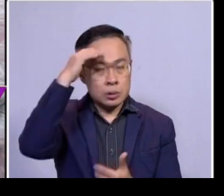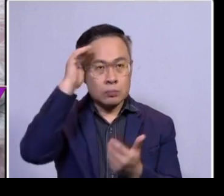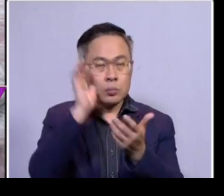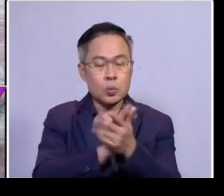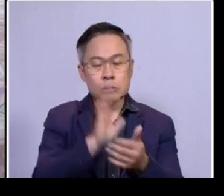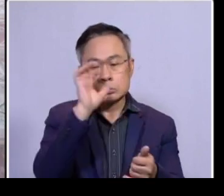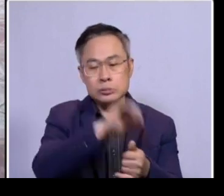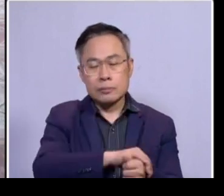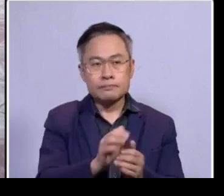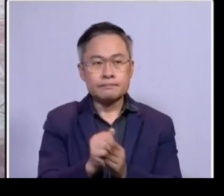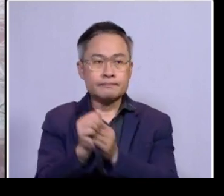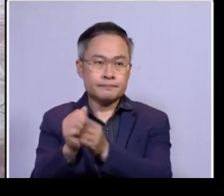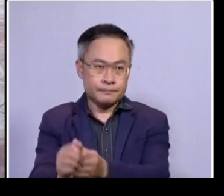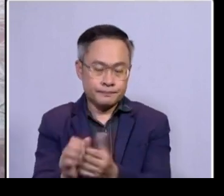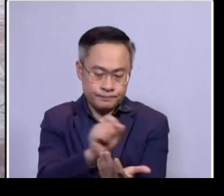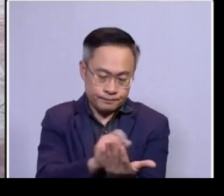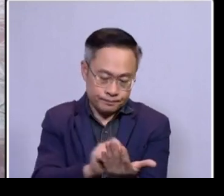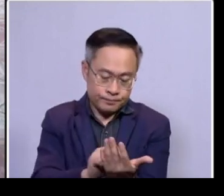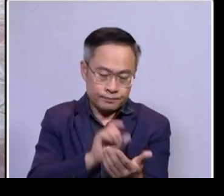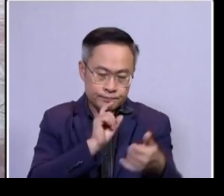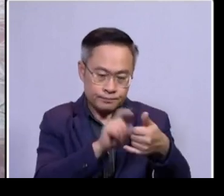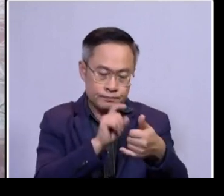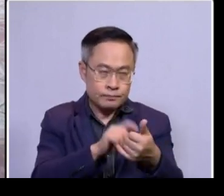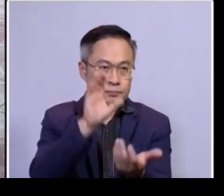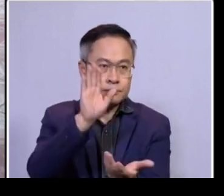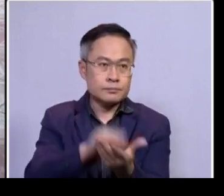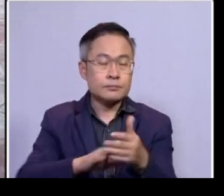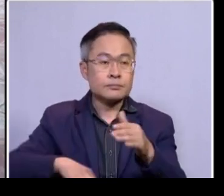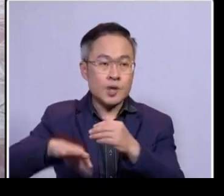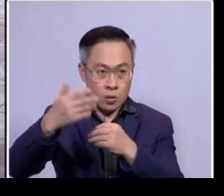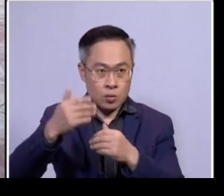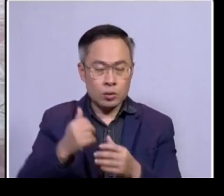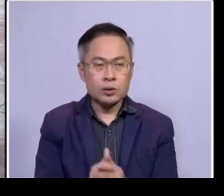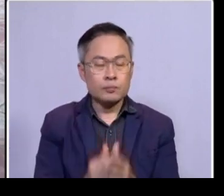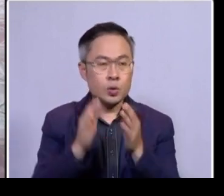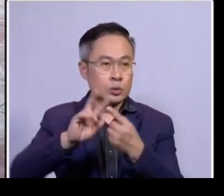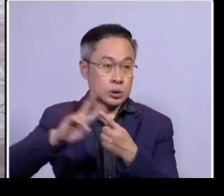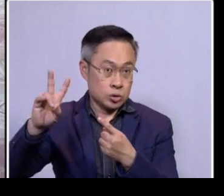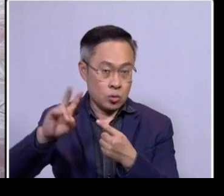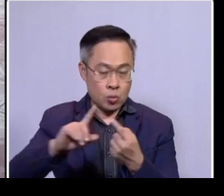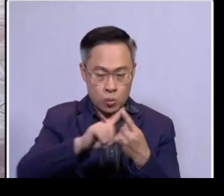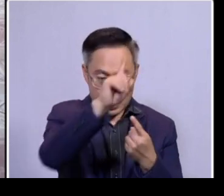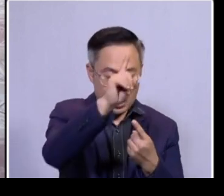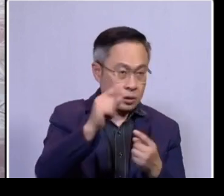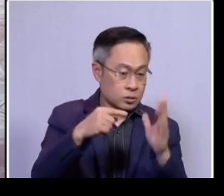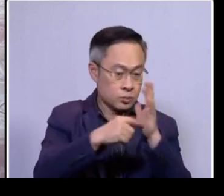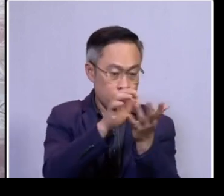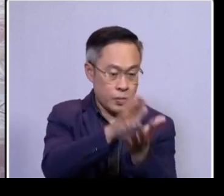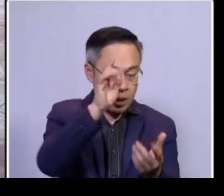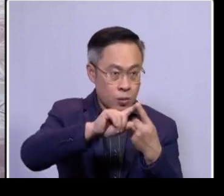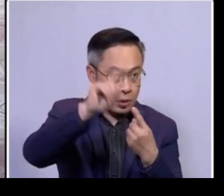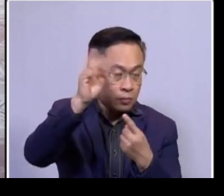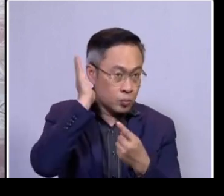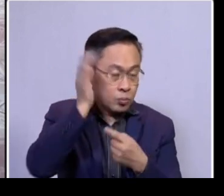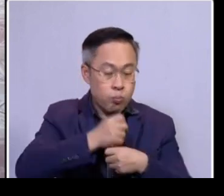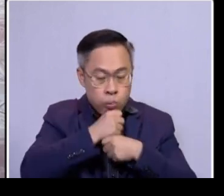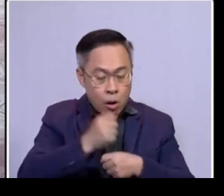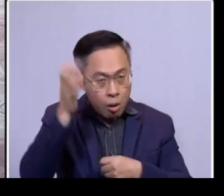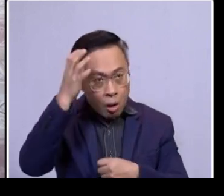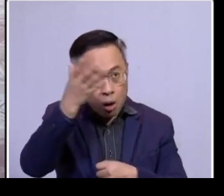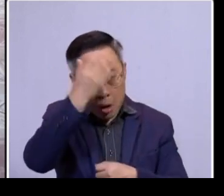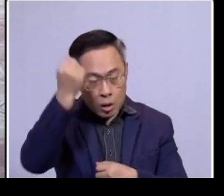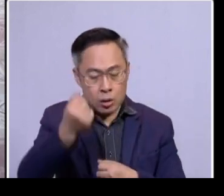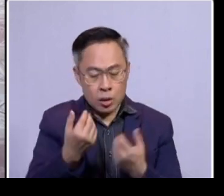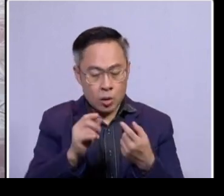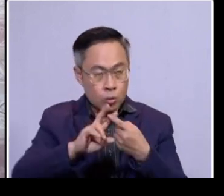สภเมืองสมุทรปราการเพื่อลงบันทึกประจำวันไว้เป็นหลักฐานซึ่งถือว่าเป็นอะไรที่ 2ของจังหวัดสมุทรปราการที่มีการทำผิดกฎหมายการเลือกตั้งด้วย